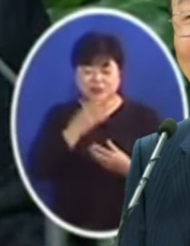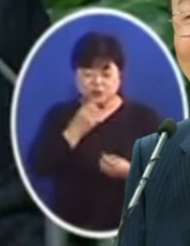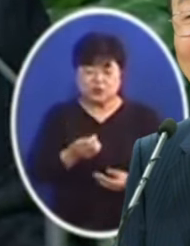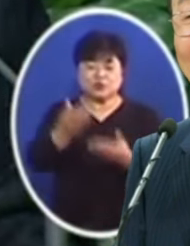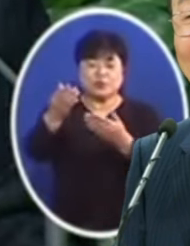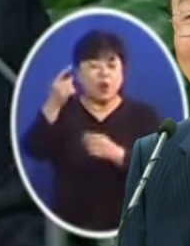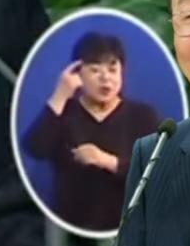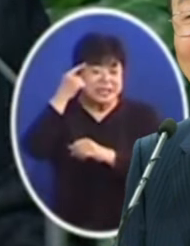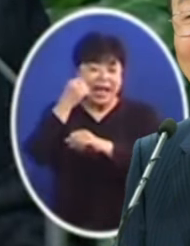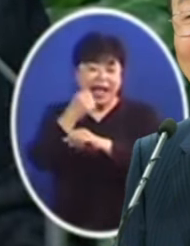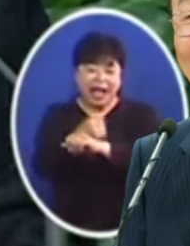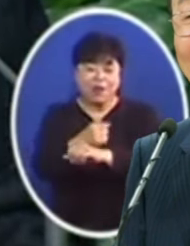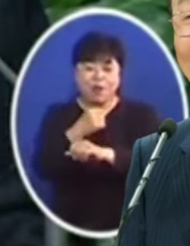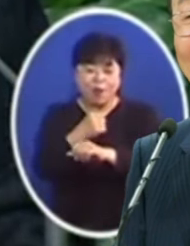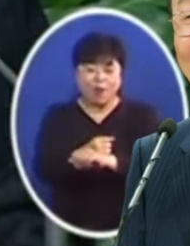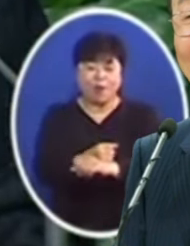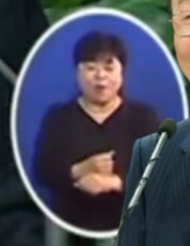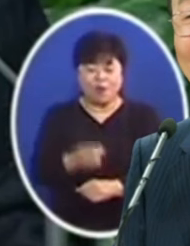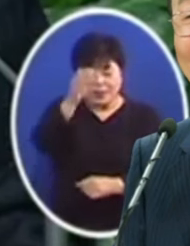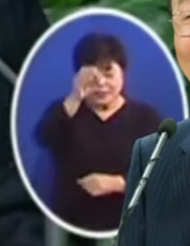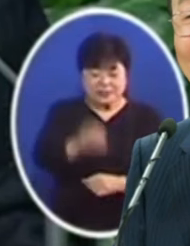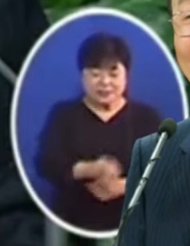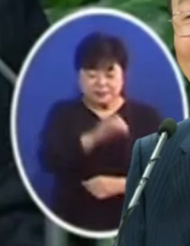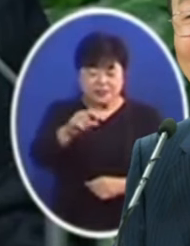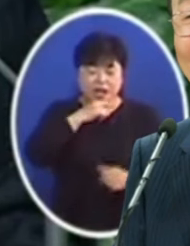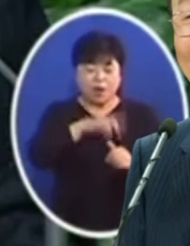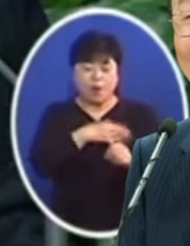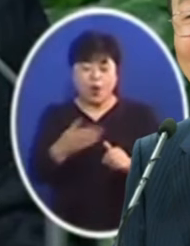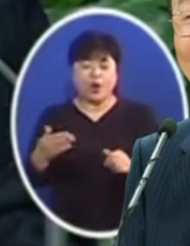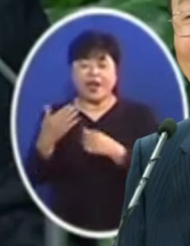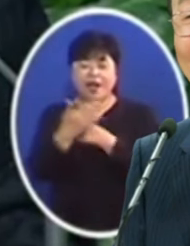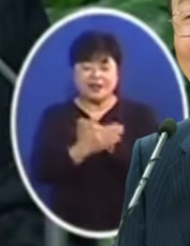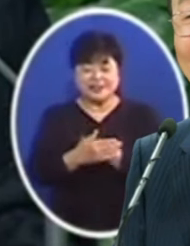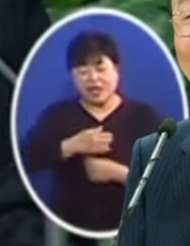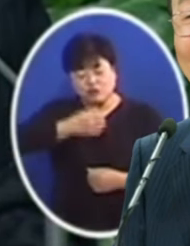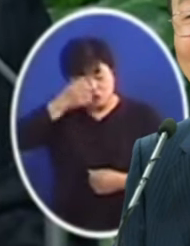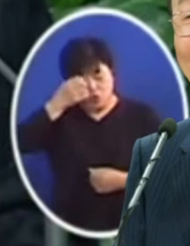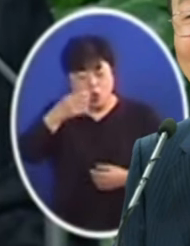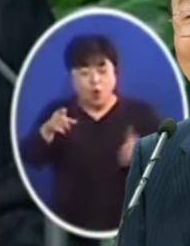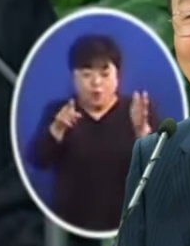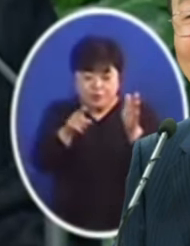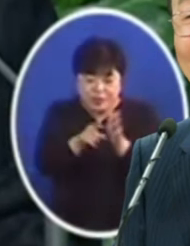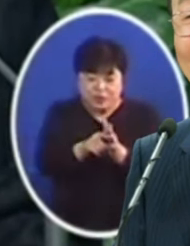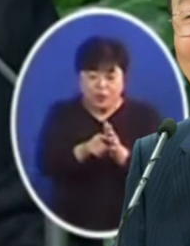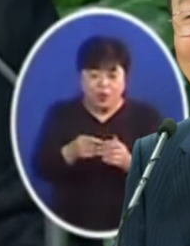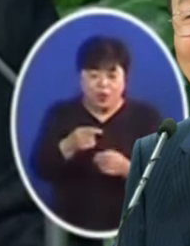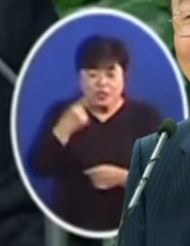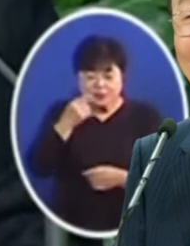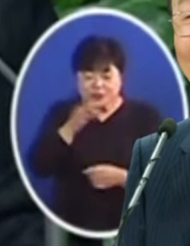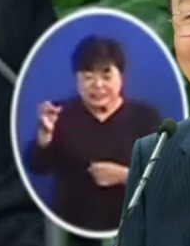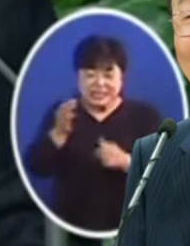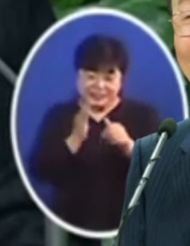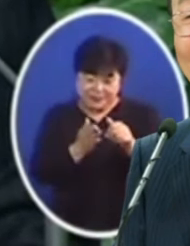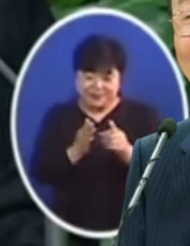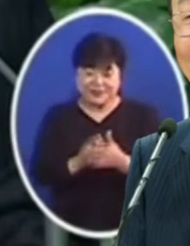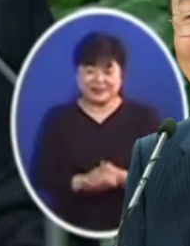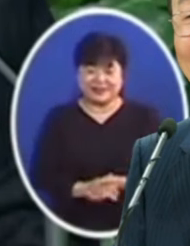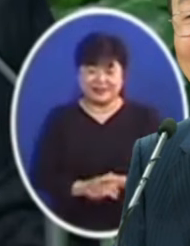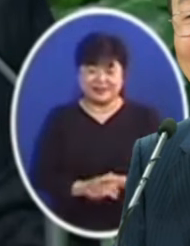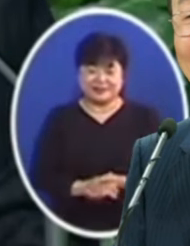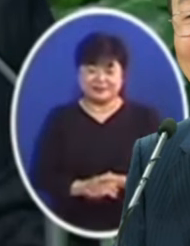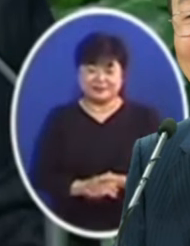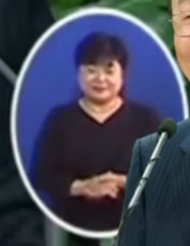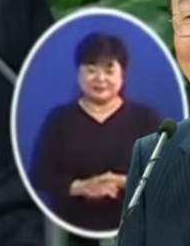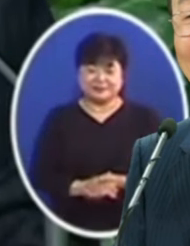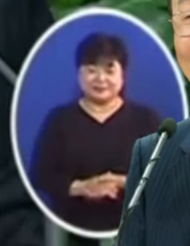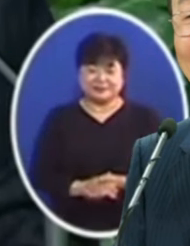축복을 생각하고 십자가의 보혈의 은혜를 꿈꾸고 믿고 입술로 시인하십시오. 저는